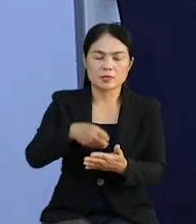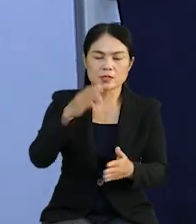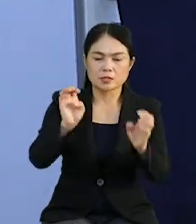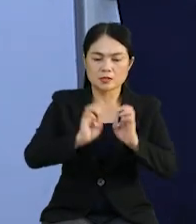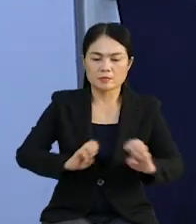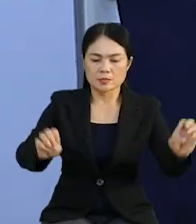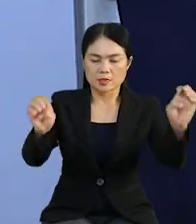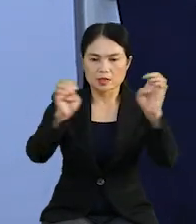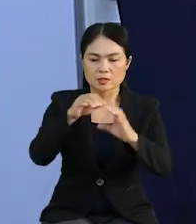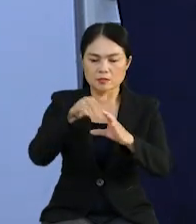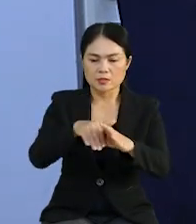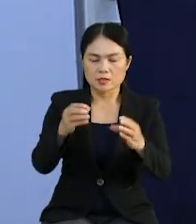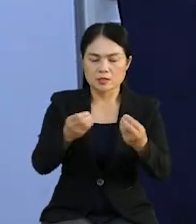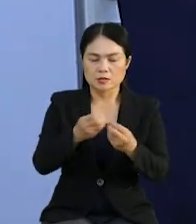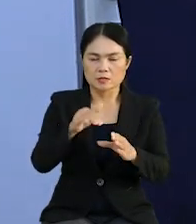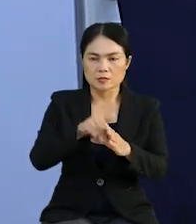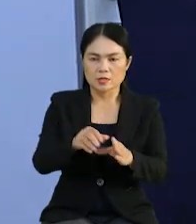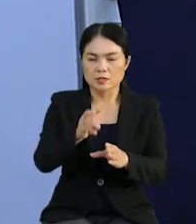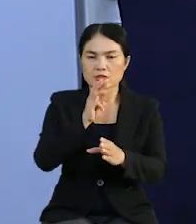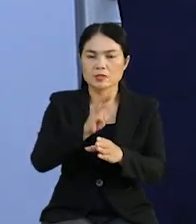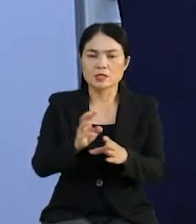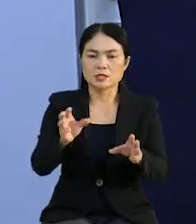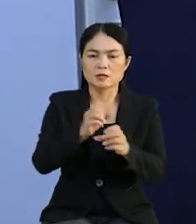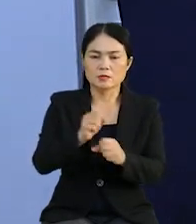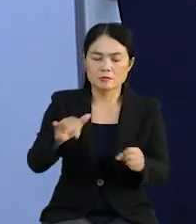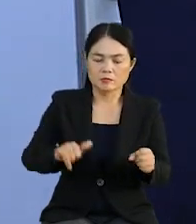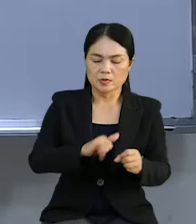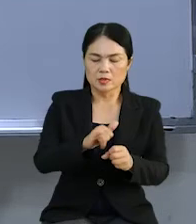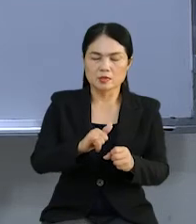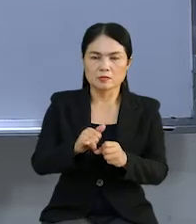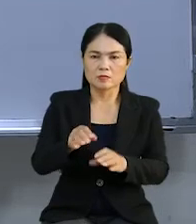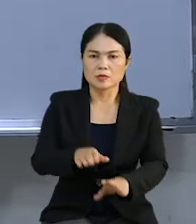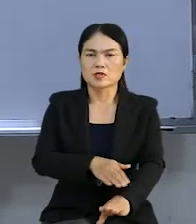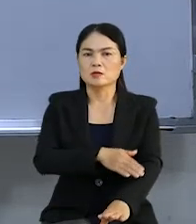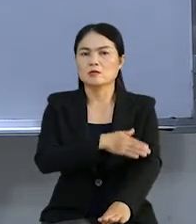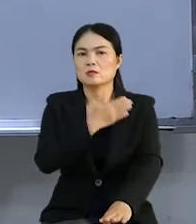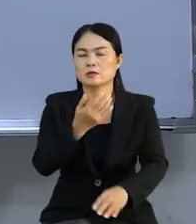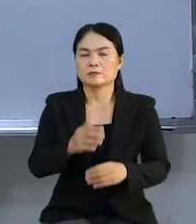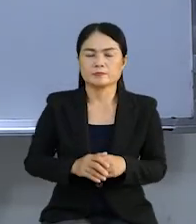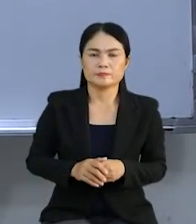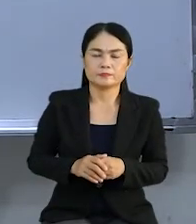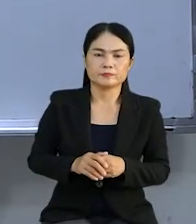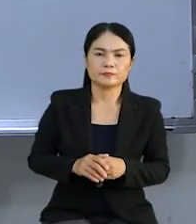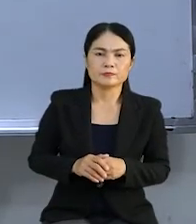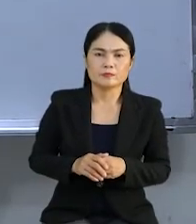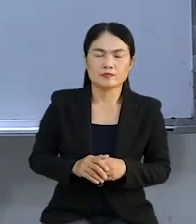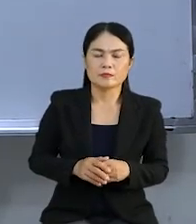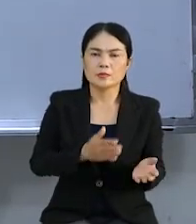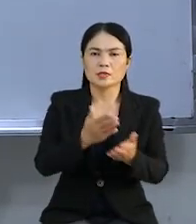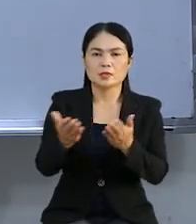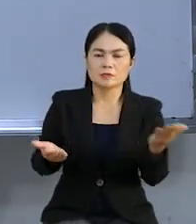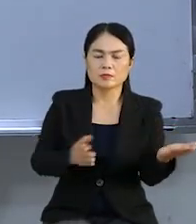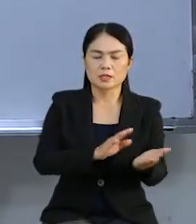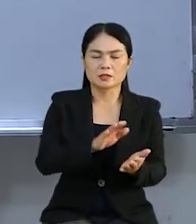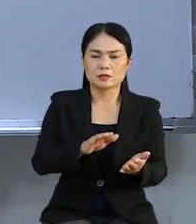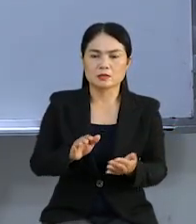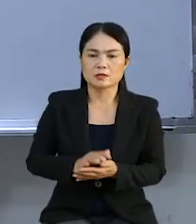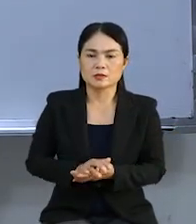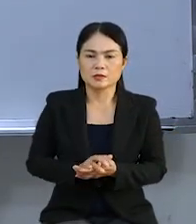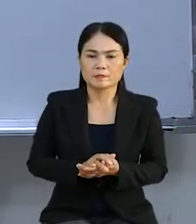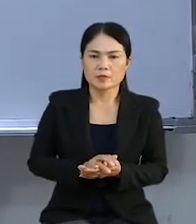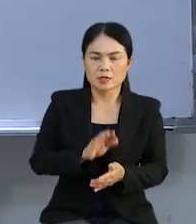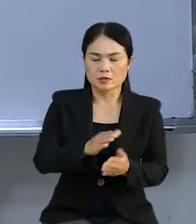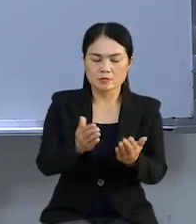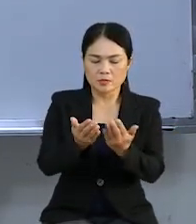ติทอมจีดเตียงขนองได้เตียงขนองตึกอัยบานกุงวงเจริญระโหดอาจยังไม่ได้ก้น